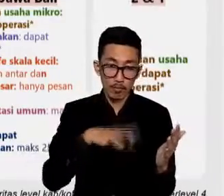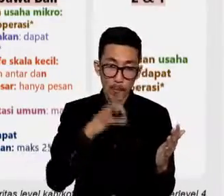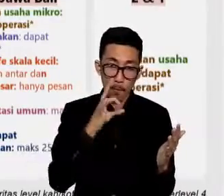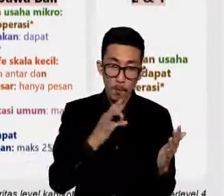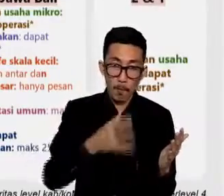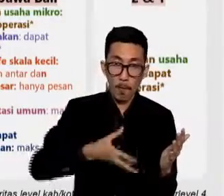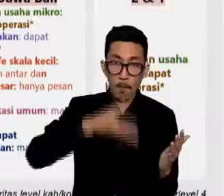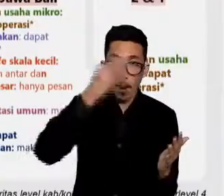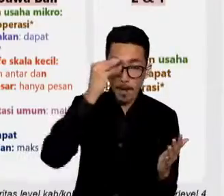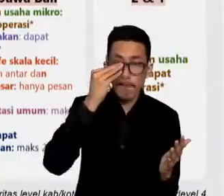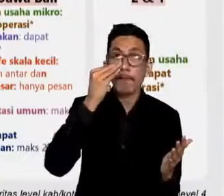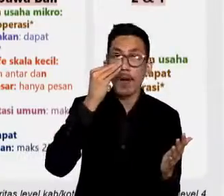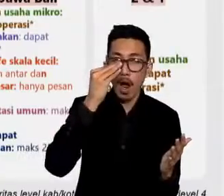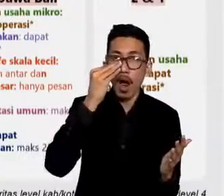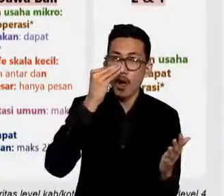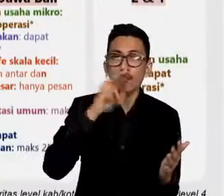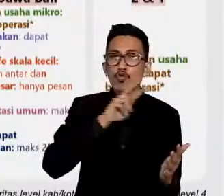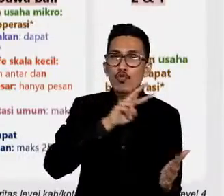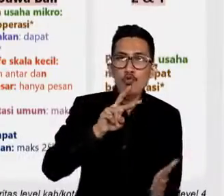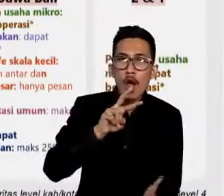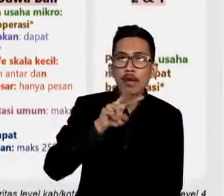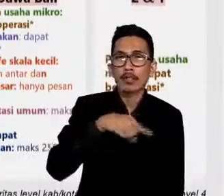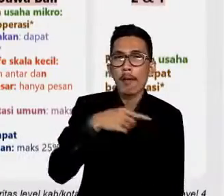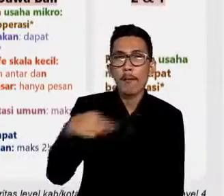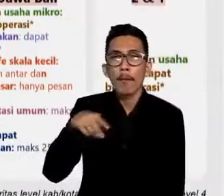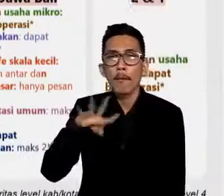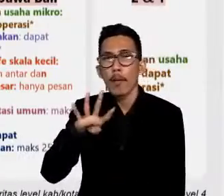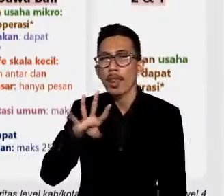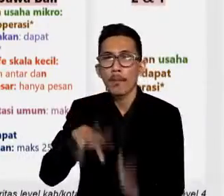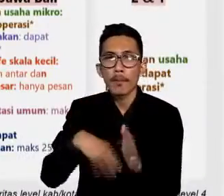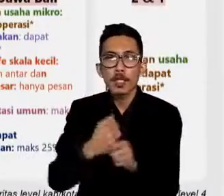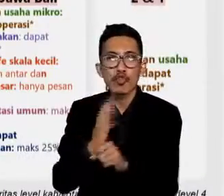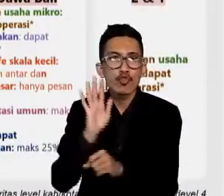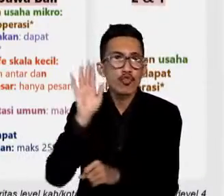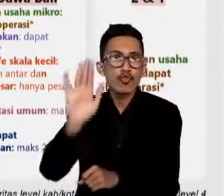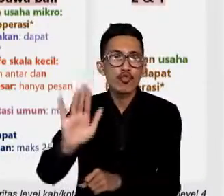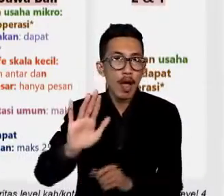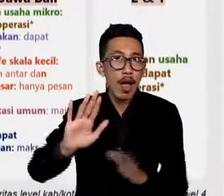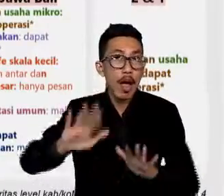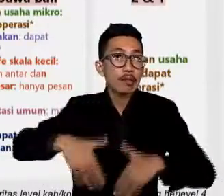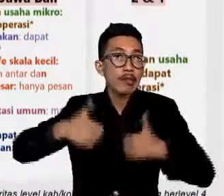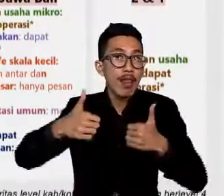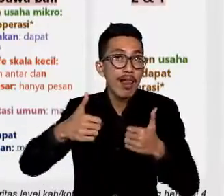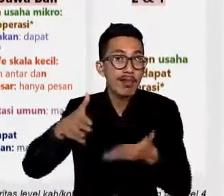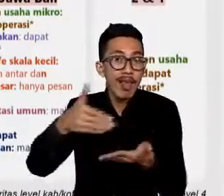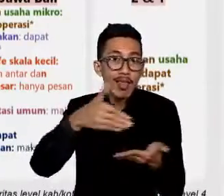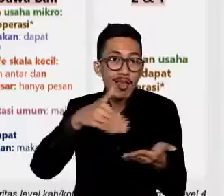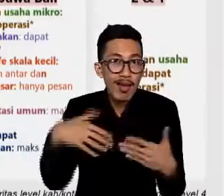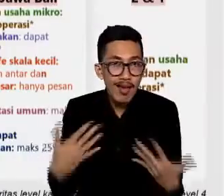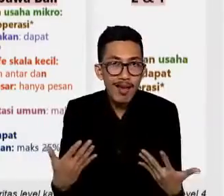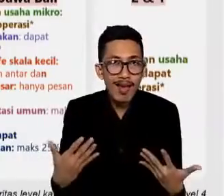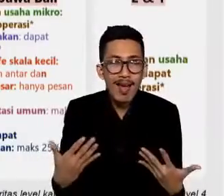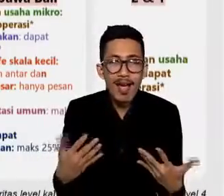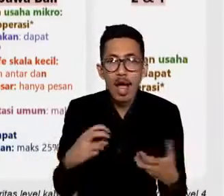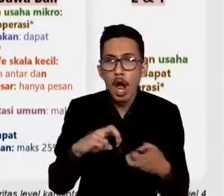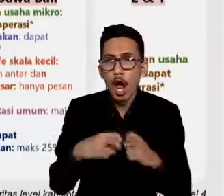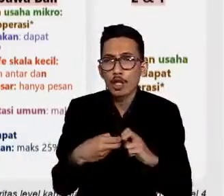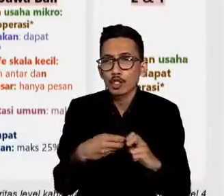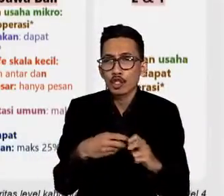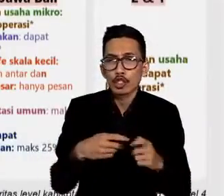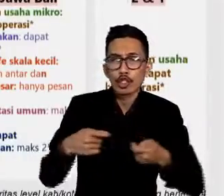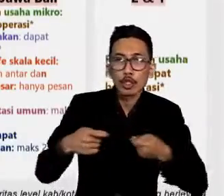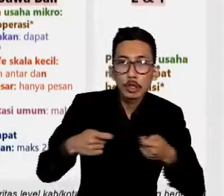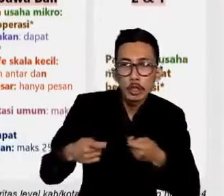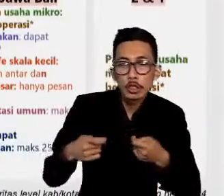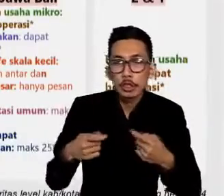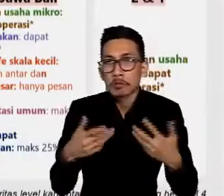maka dalam 2-4 minggu kedepan kita dapat menuai hasilnya Hai dan melihat kondisi kasus yang lebih